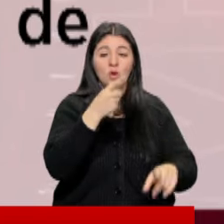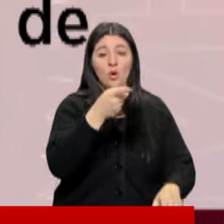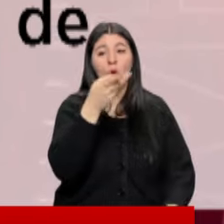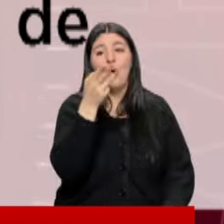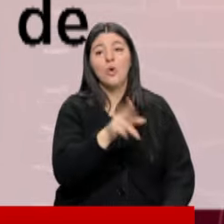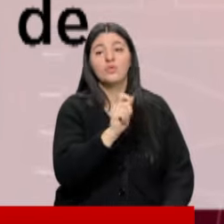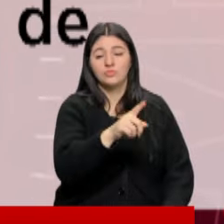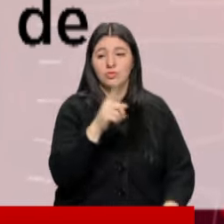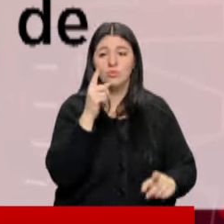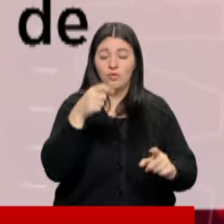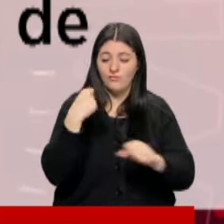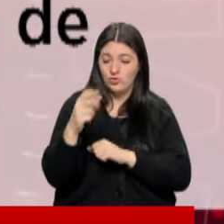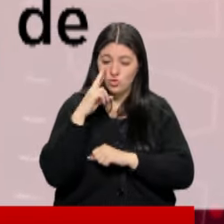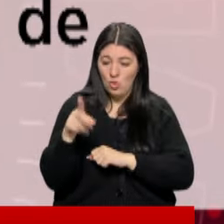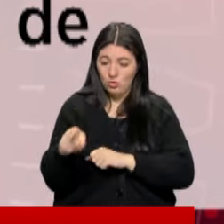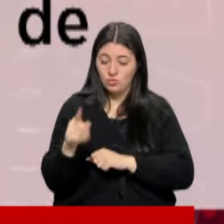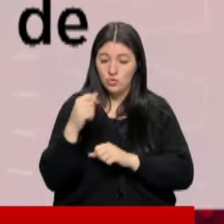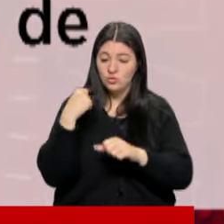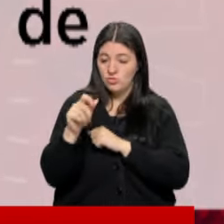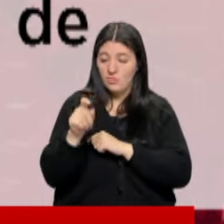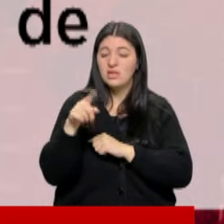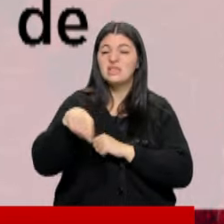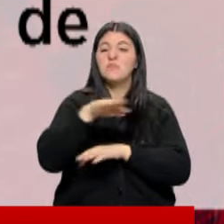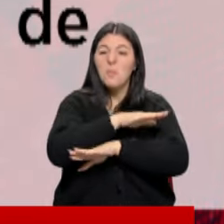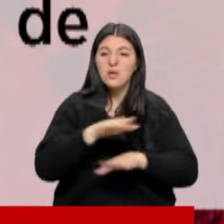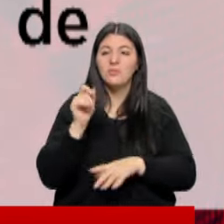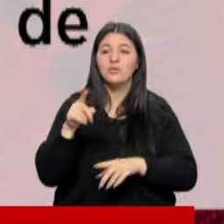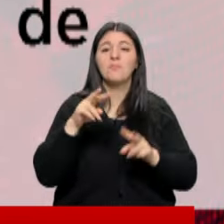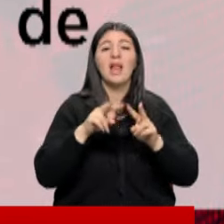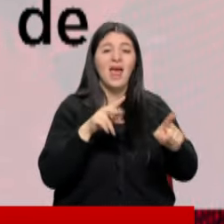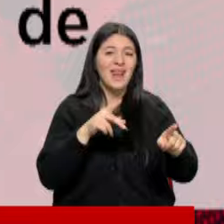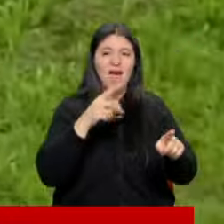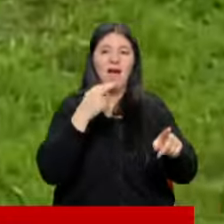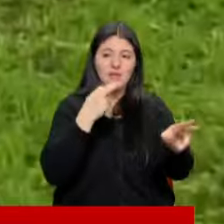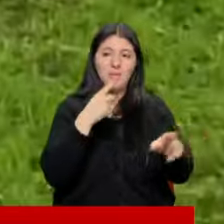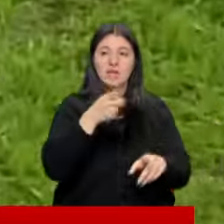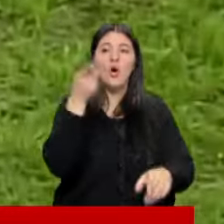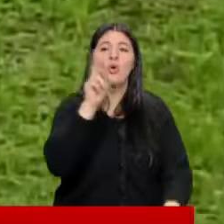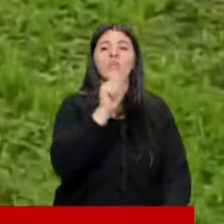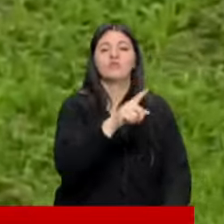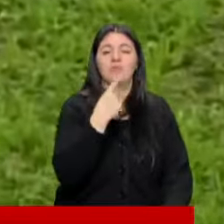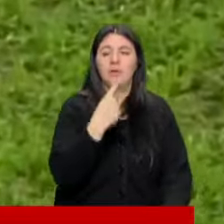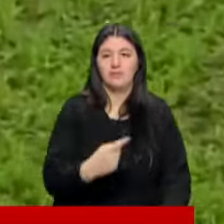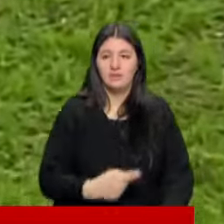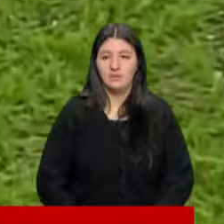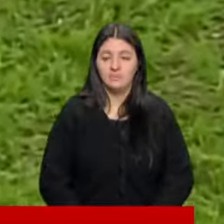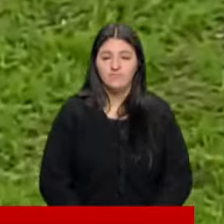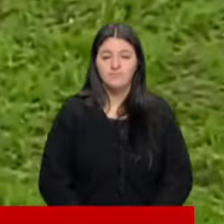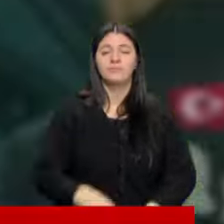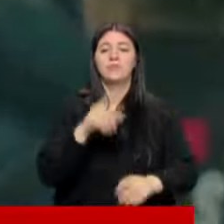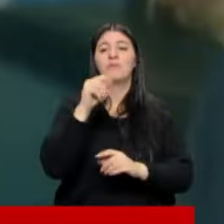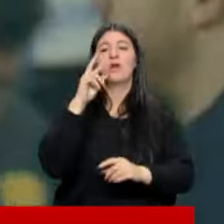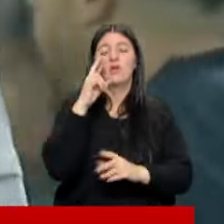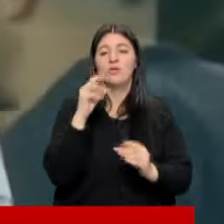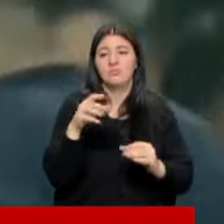müştekiye vurduklarını gördüm. Koca yumruk vururken sizi bitireceğim dedi. Meler'e de seni öldüreceğim dedi. Nefes kesen maç bitiyor. 11